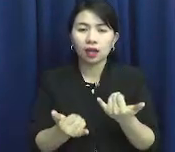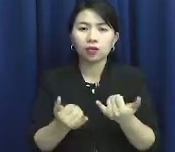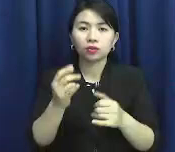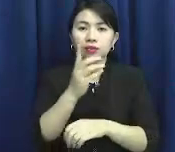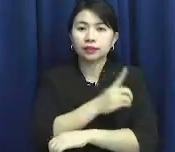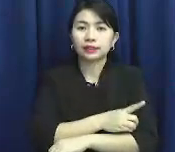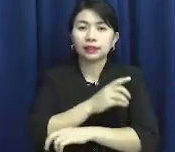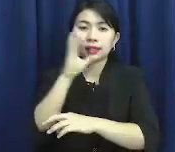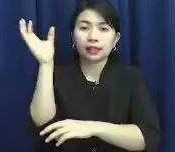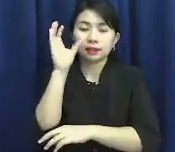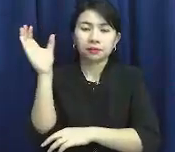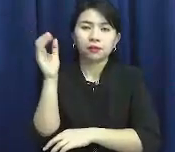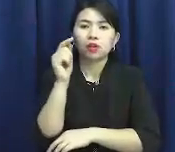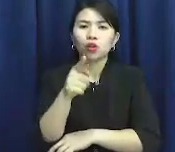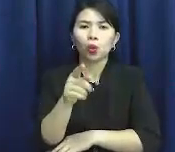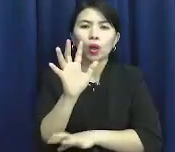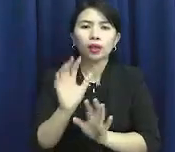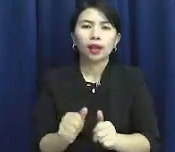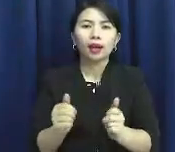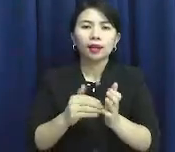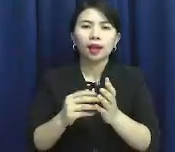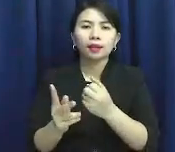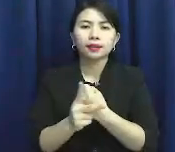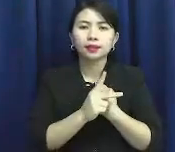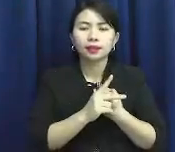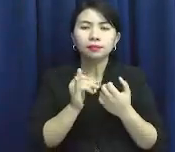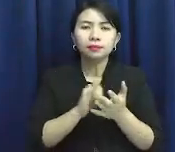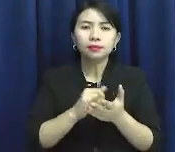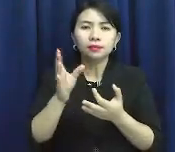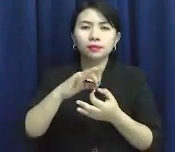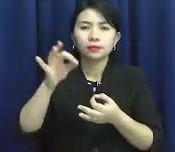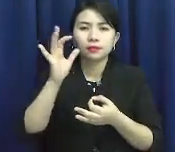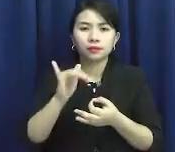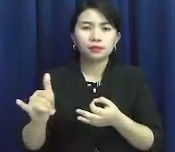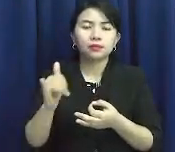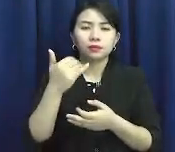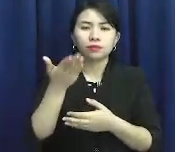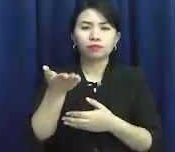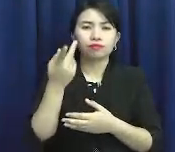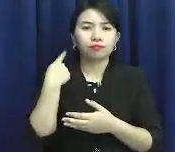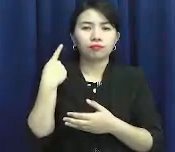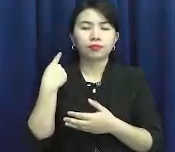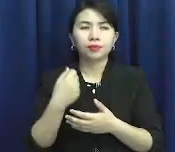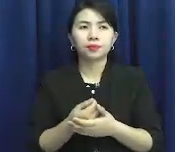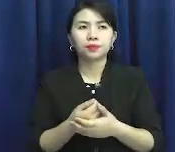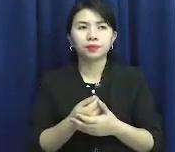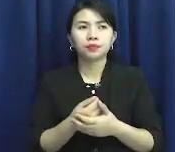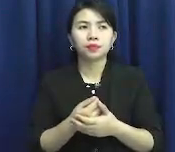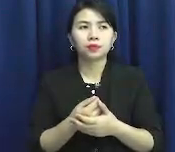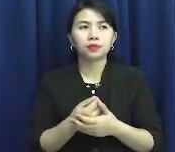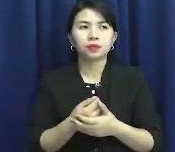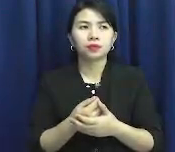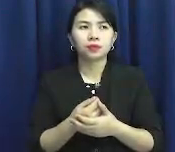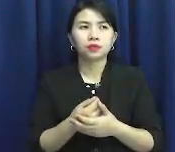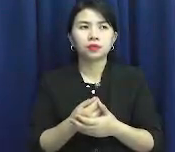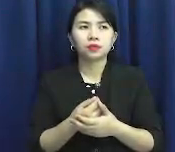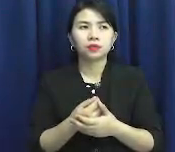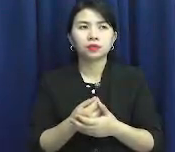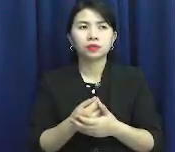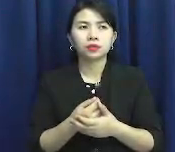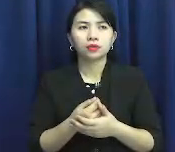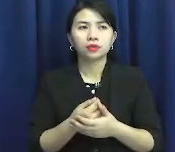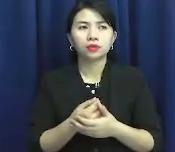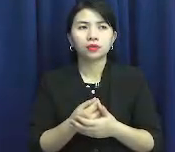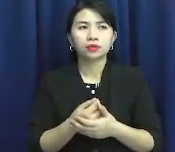preparation, you will be able to keep that spirituality na meron ka. Para ano? Para mapanatili mo ang mga